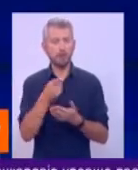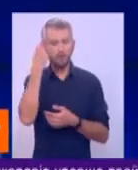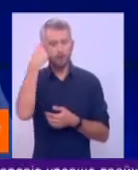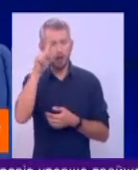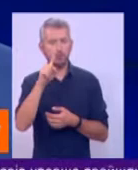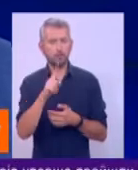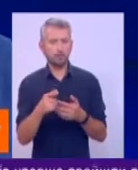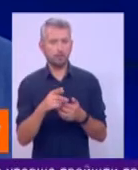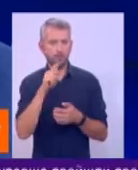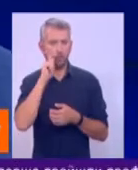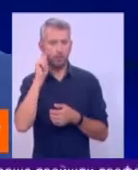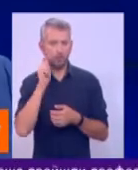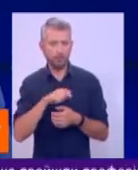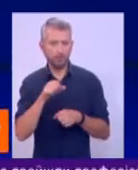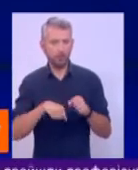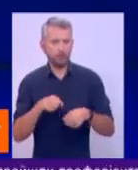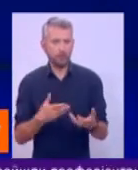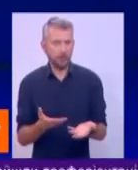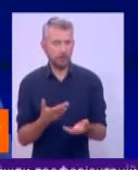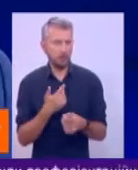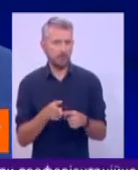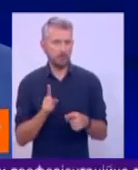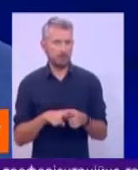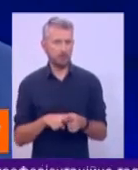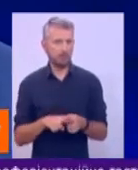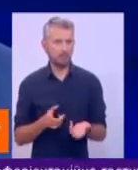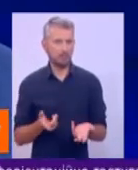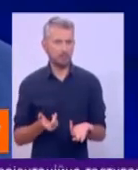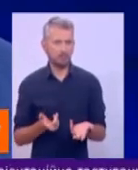выгадывать, как говорится, на украинском велосипед? Это, ну,